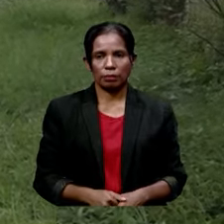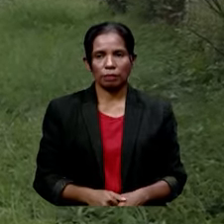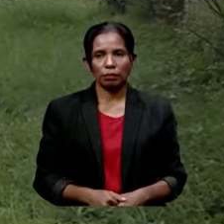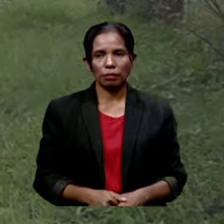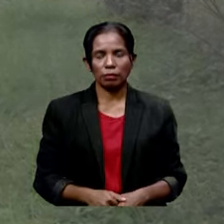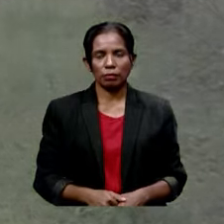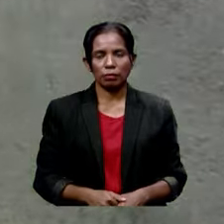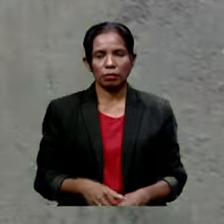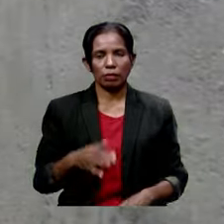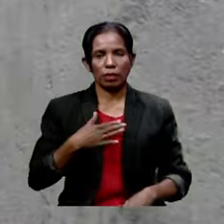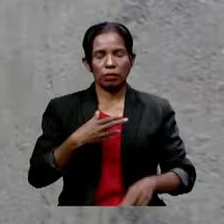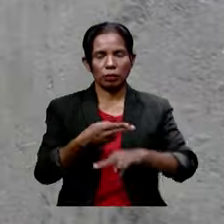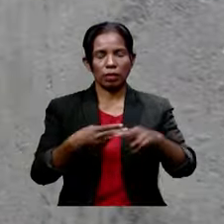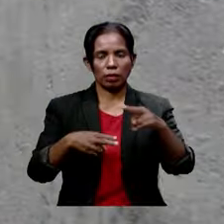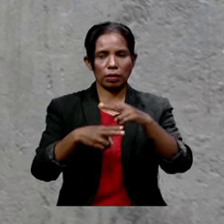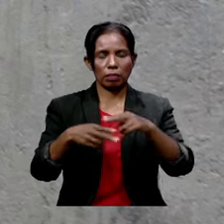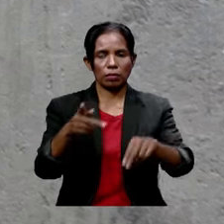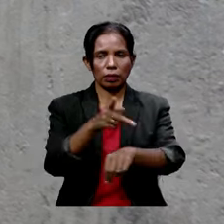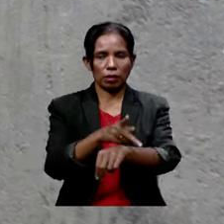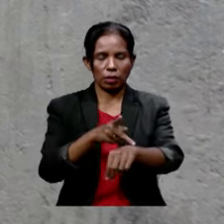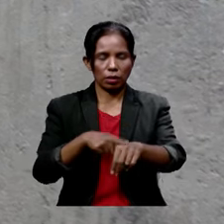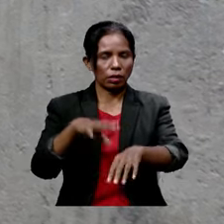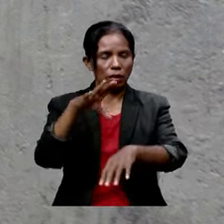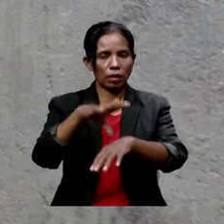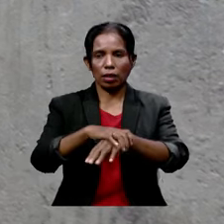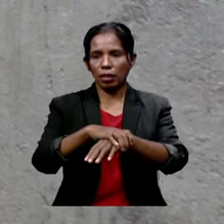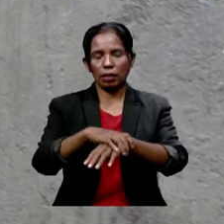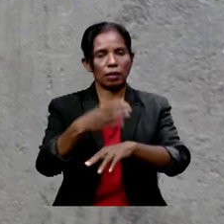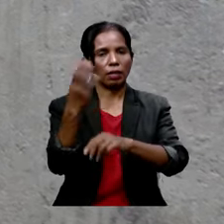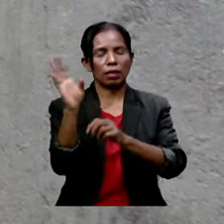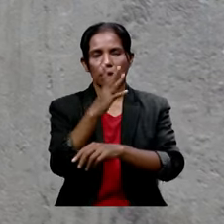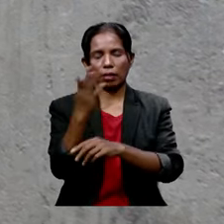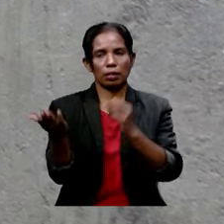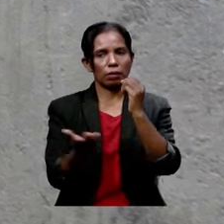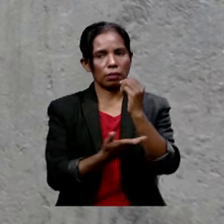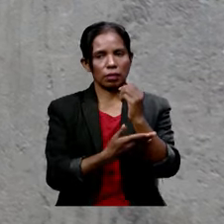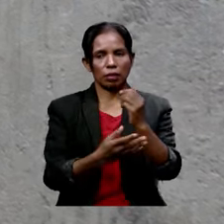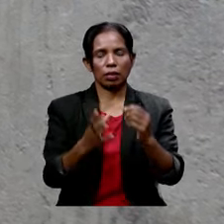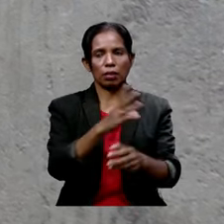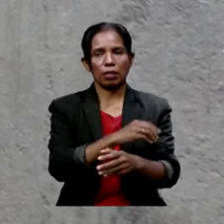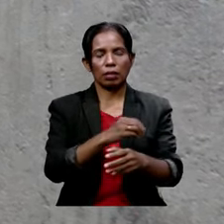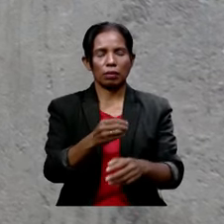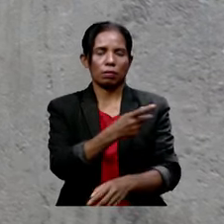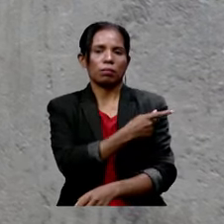Neliman ekanik ba ba akore hak neliman los ba kair buat tu ba aika. Kau di paku file masa kau rayden ya, murah selena awal